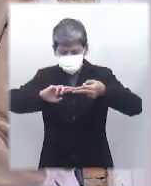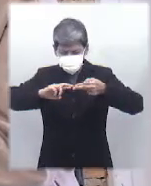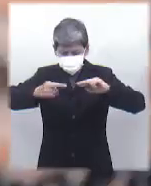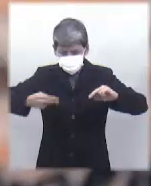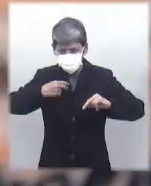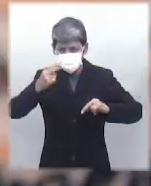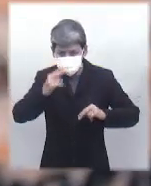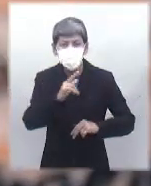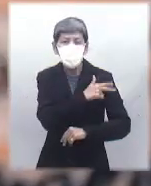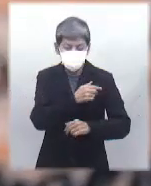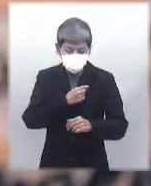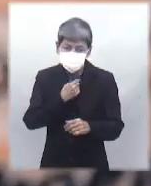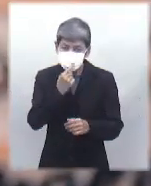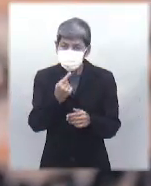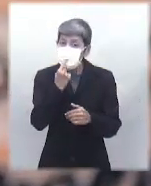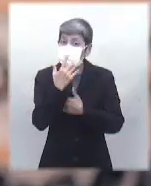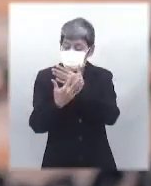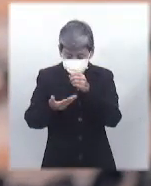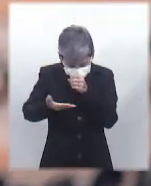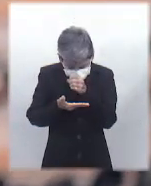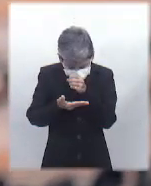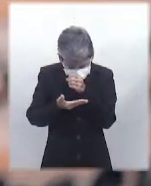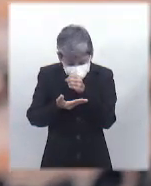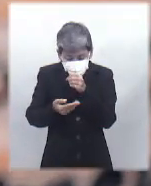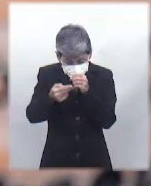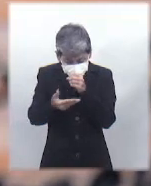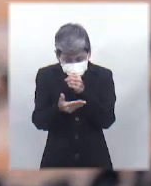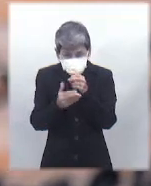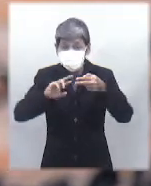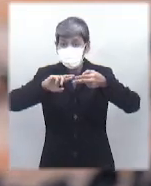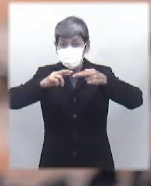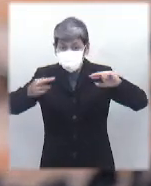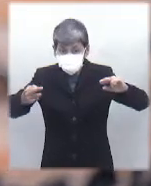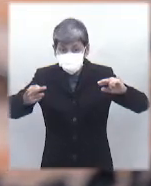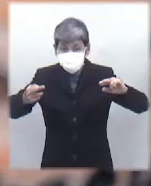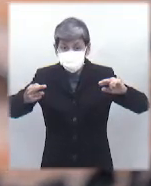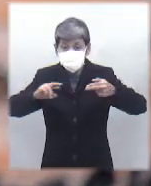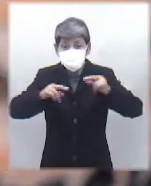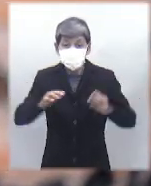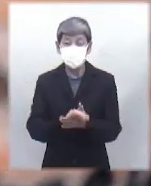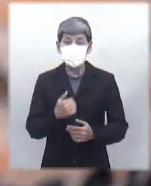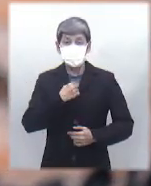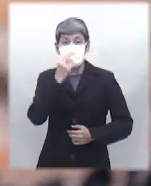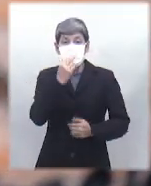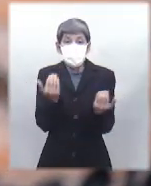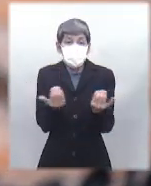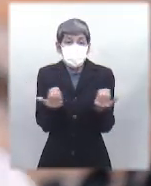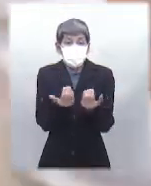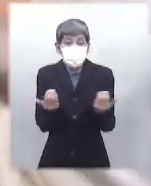อีกรอบนึงหมอเอาไปเจาะนะครับที่โรงพยาบาลเขาร้องลั่นแบบ